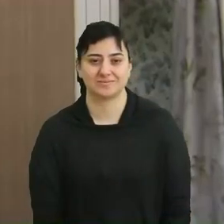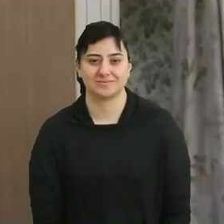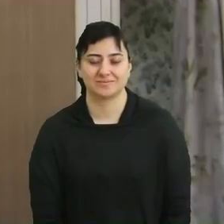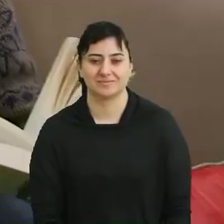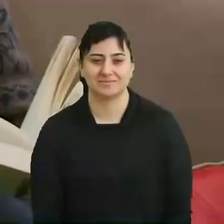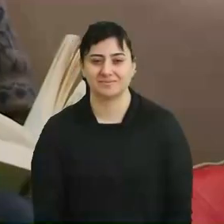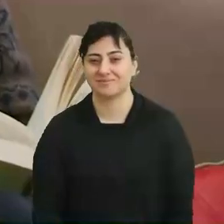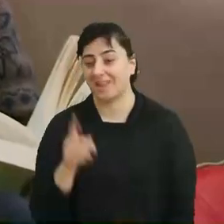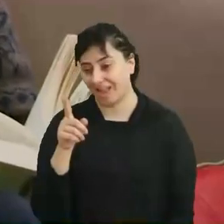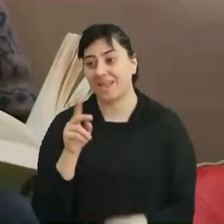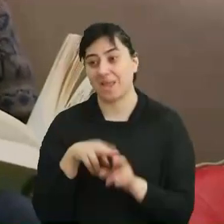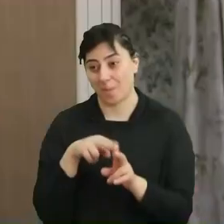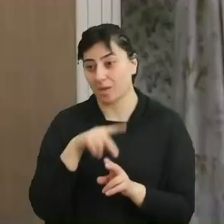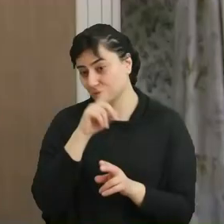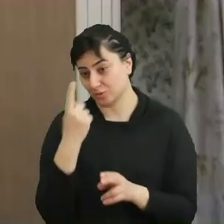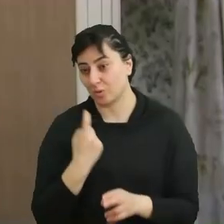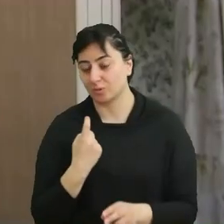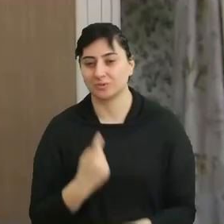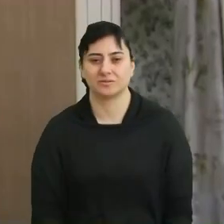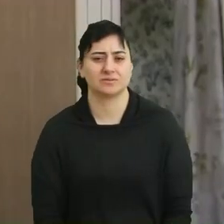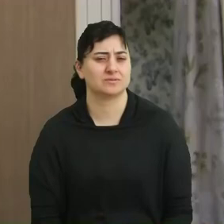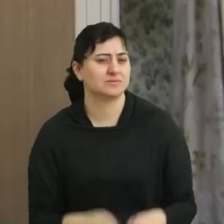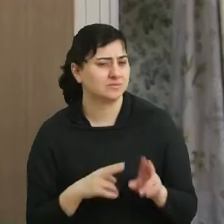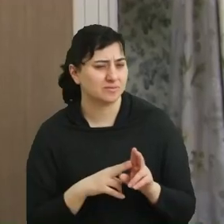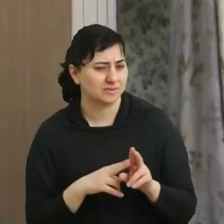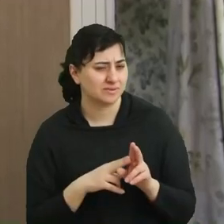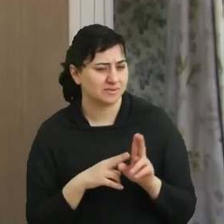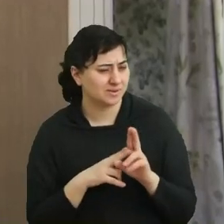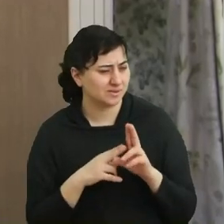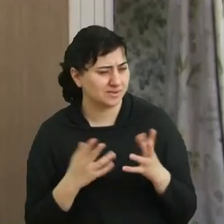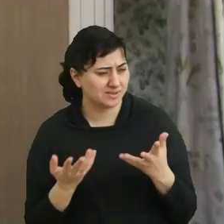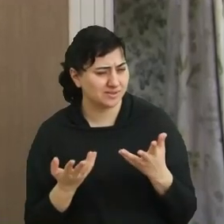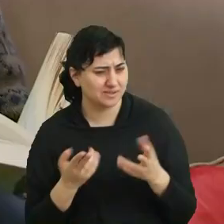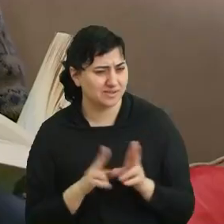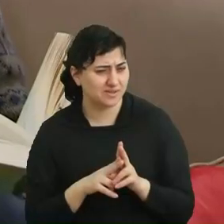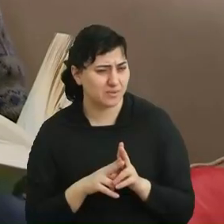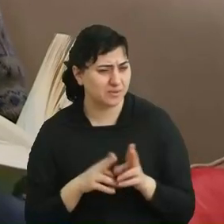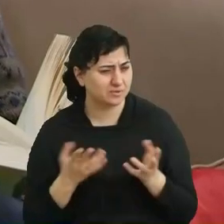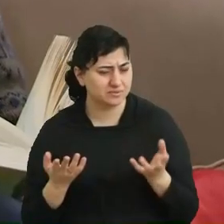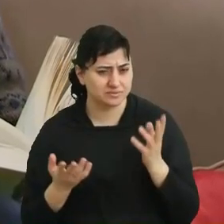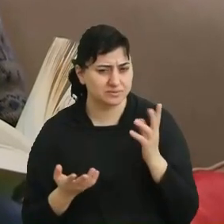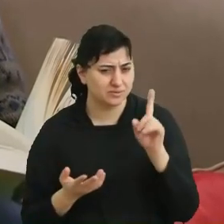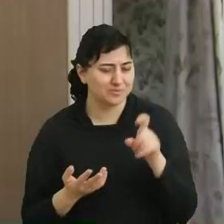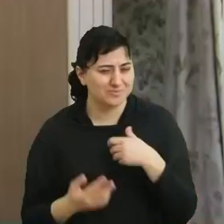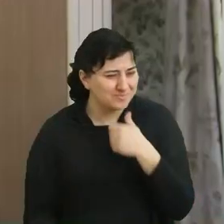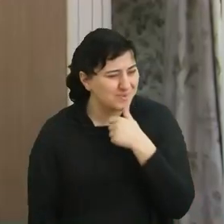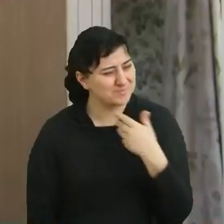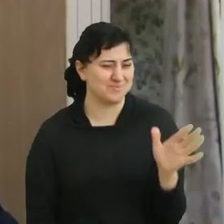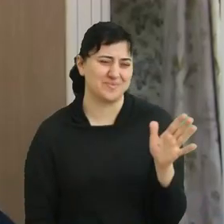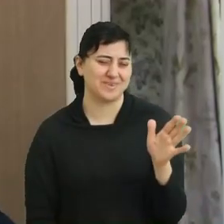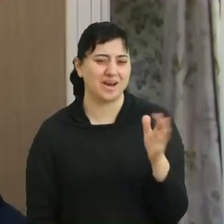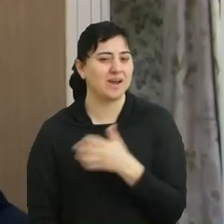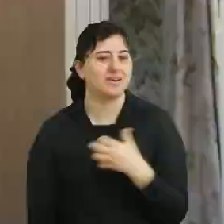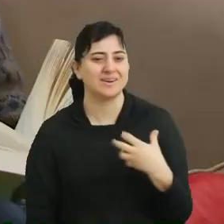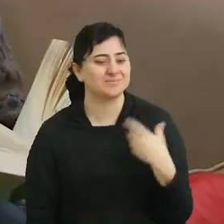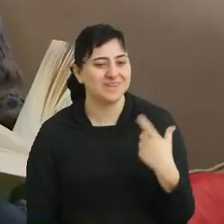Ha sen Kemal'i soruyorsun. Kemal'imi mi? Kemal'imi mi soruyorum? Babacığım bırakın Allah aşkına,